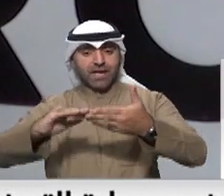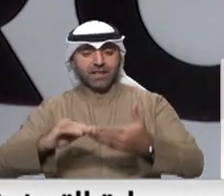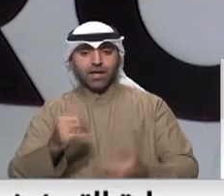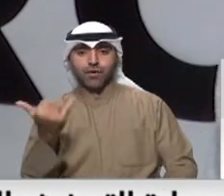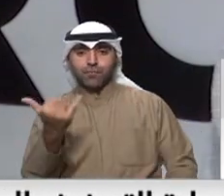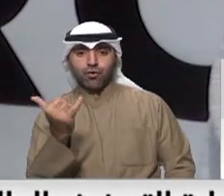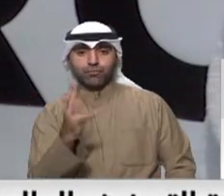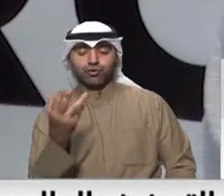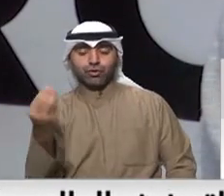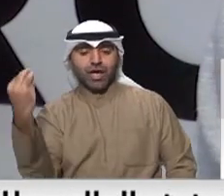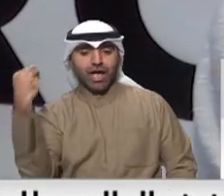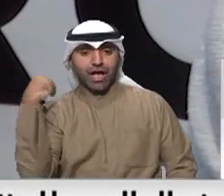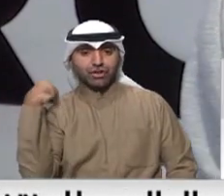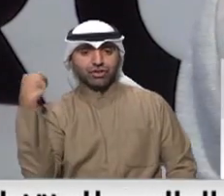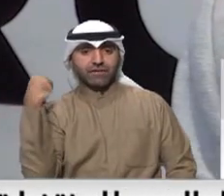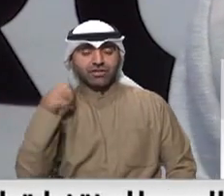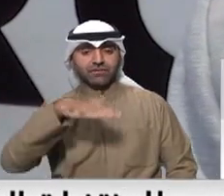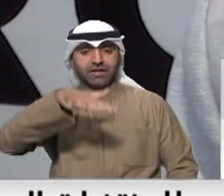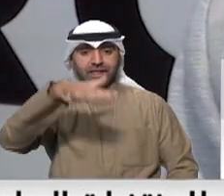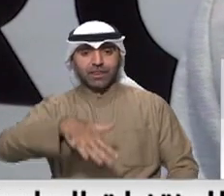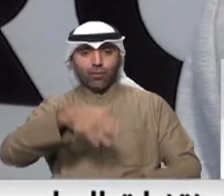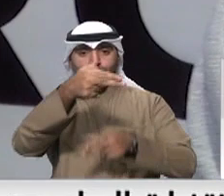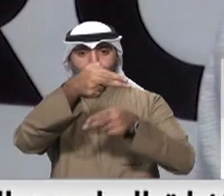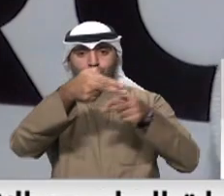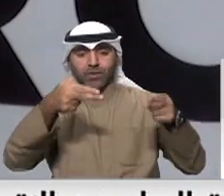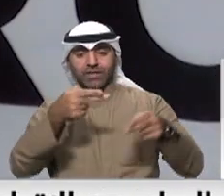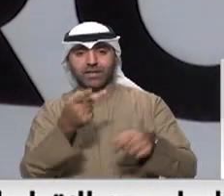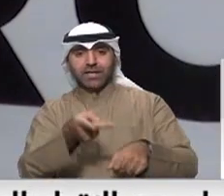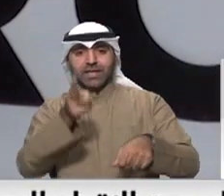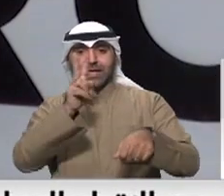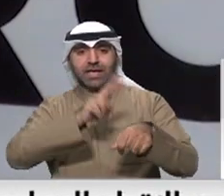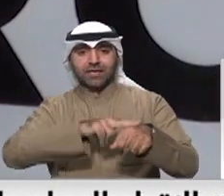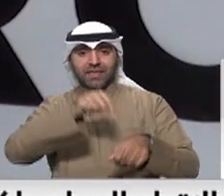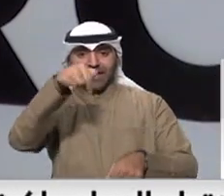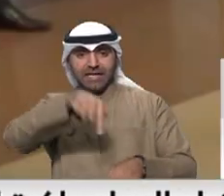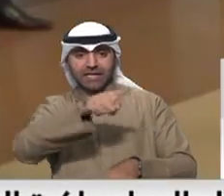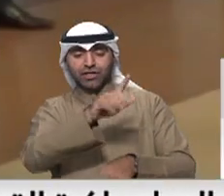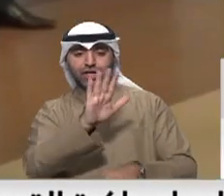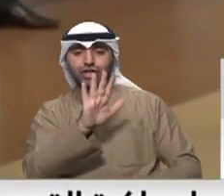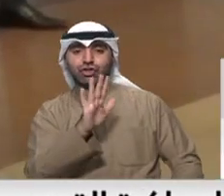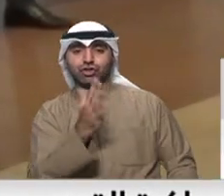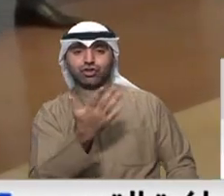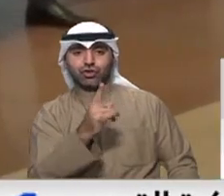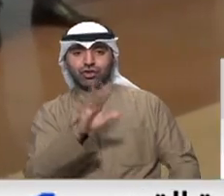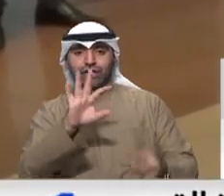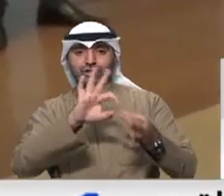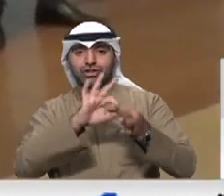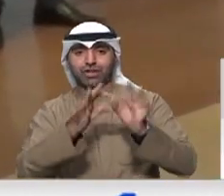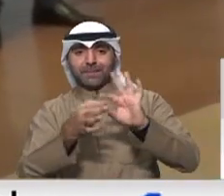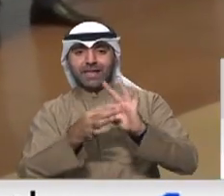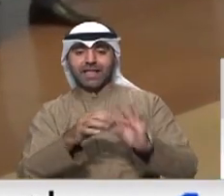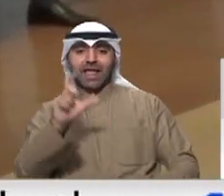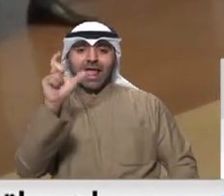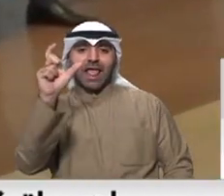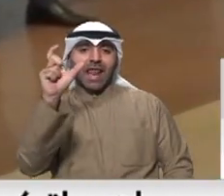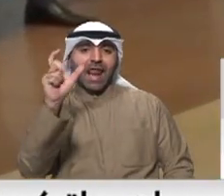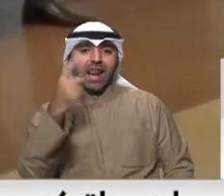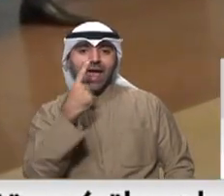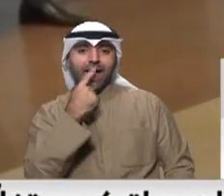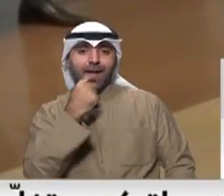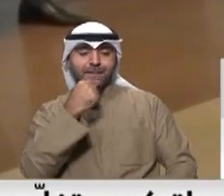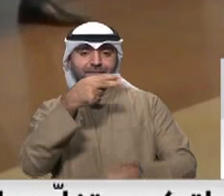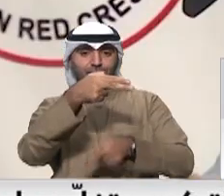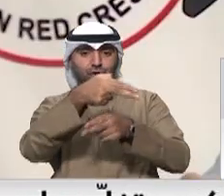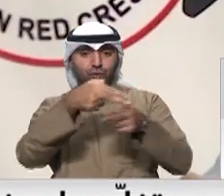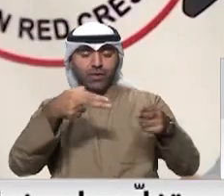مربع، وسيتم طبعا إنشاء بالقرب من مستشفى الأمل في غزة. المستشفى الميداني الذي جرى تمويله